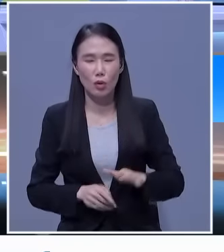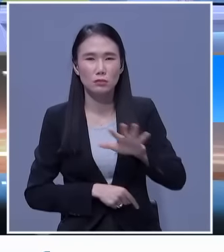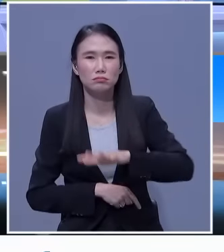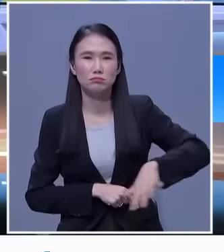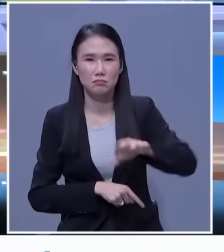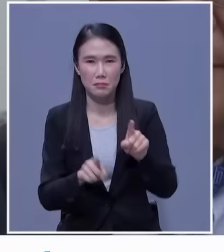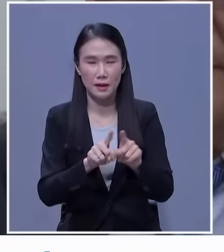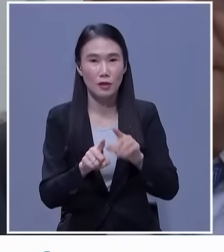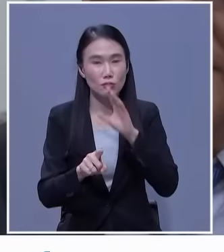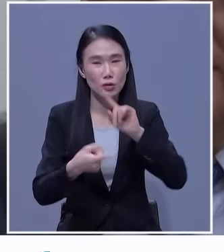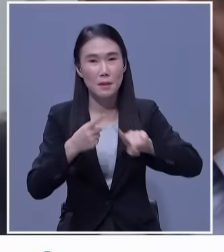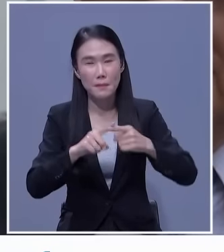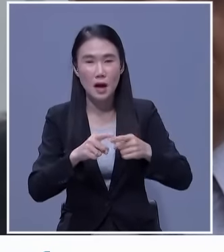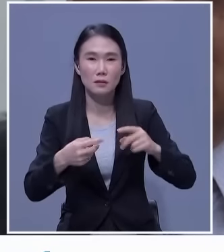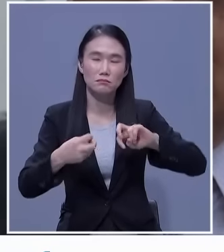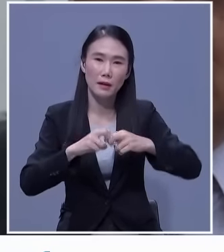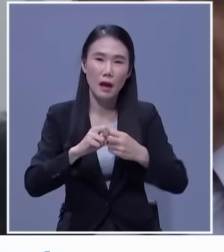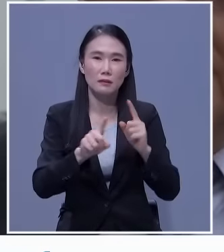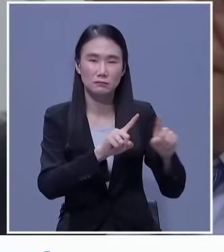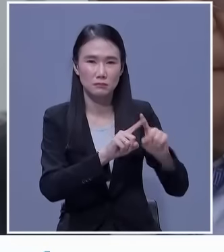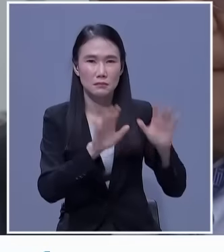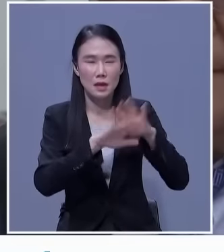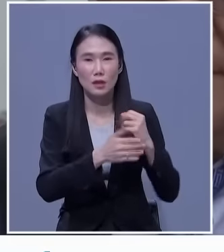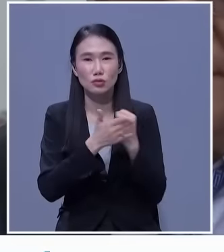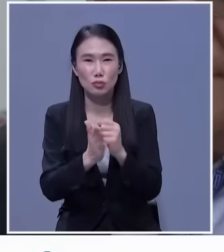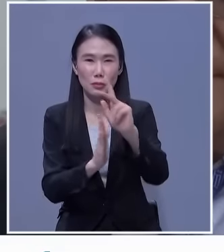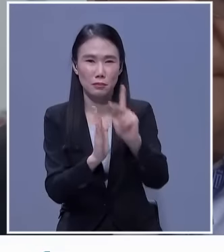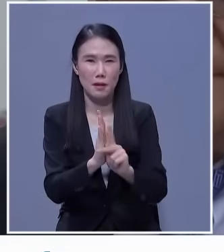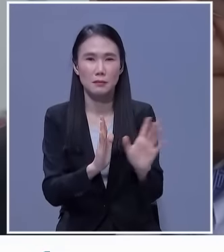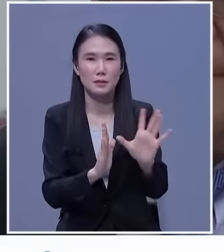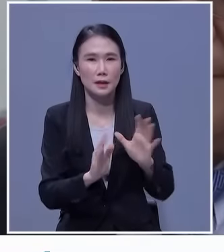พื่อนมนุษย์เมื่อเดือดร้อนไม่ใช่การช่วยเหลือทางคดีอ่ะไปฟังเสียงค่ะ